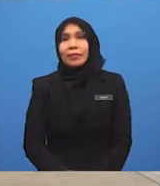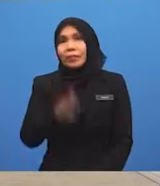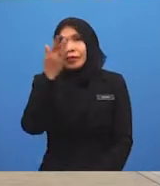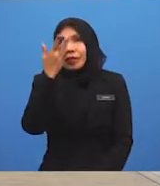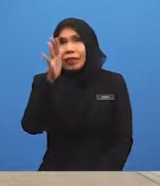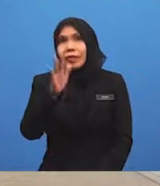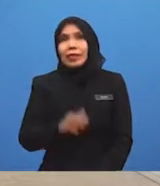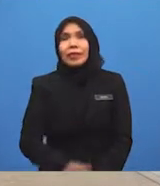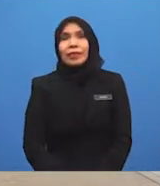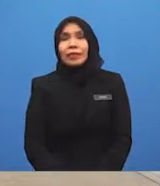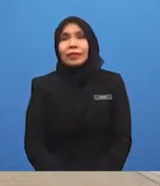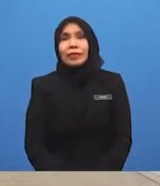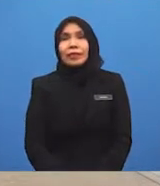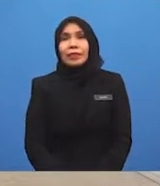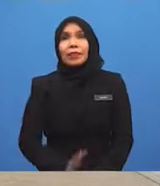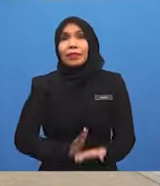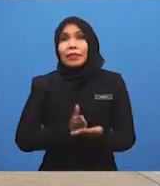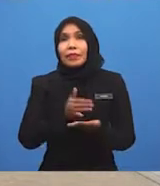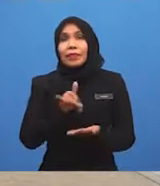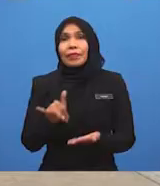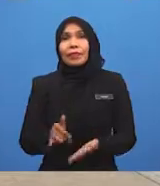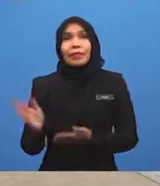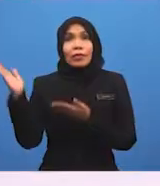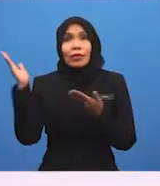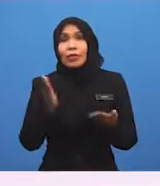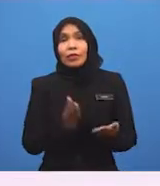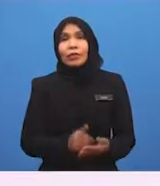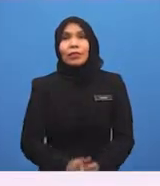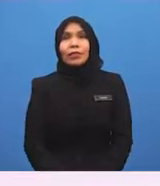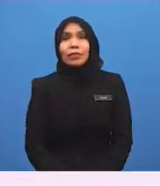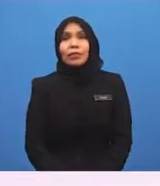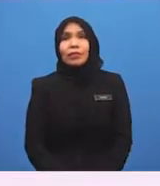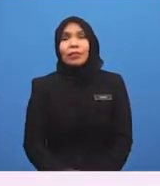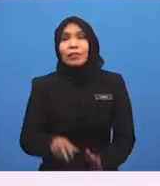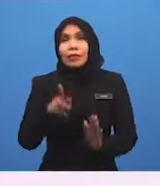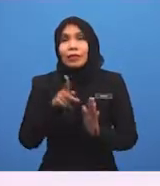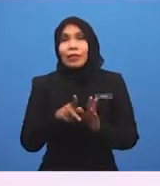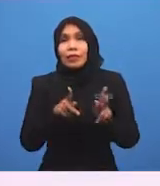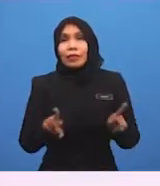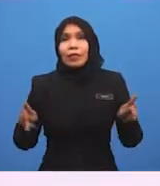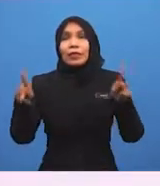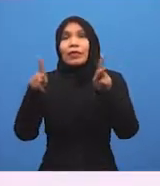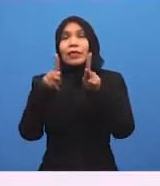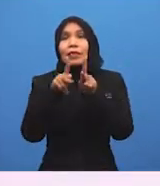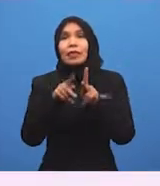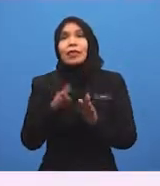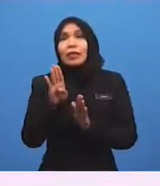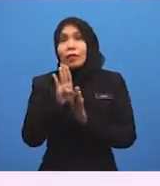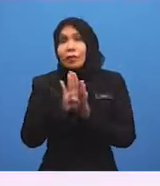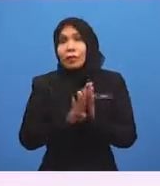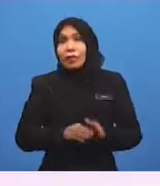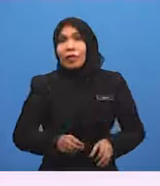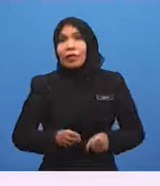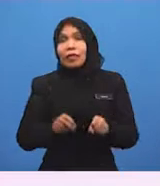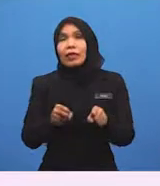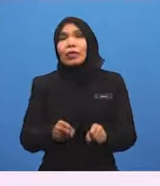semua. Seterusnya, jom kita lihat kepentingan bersikap adil terhadap jiran.